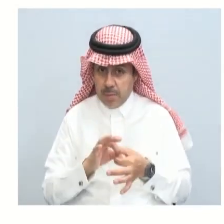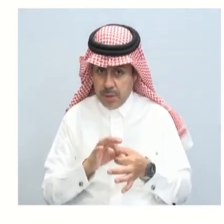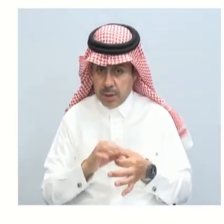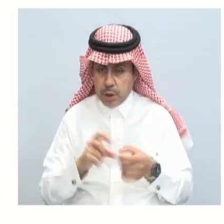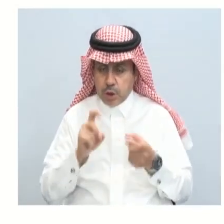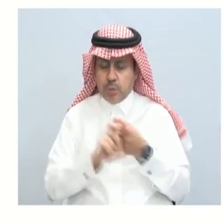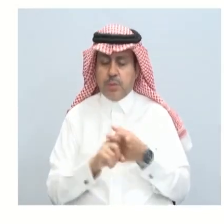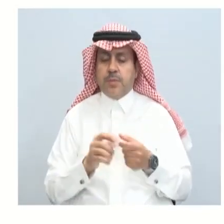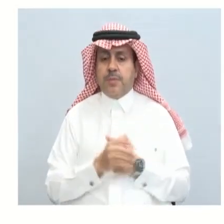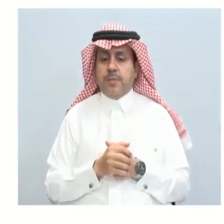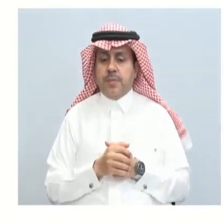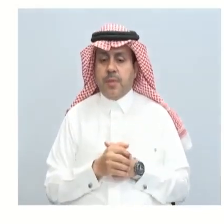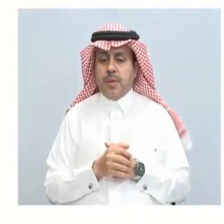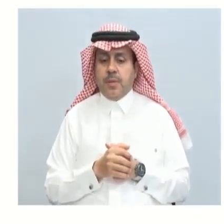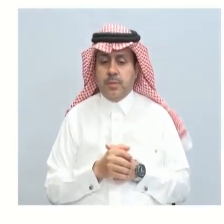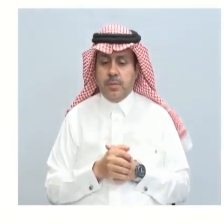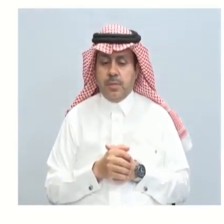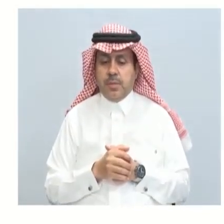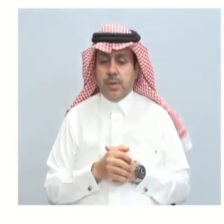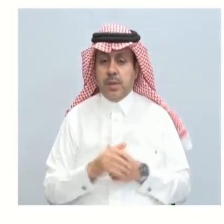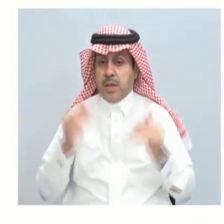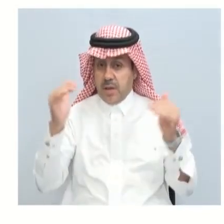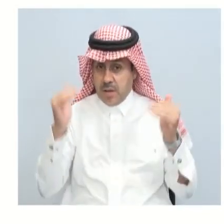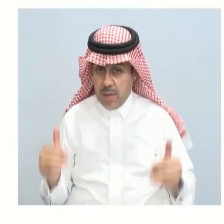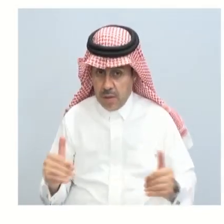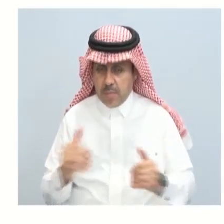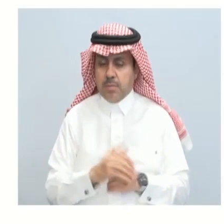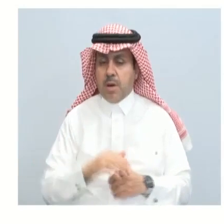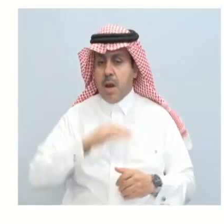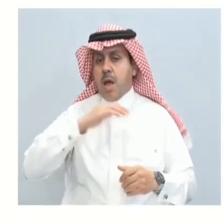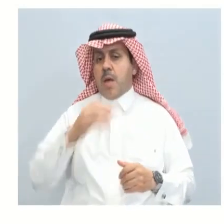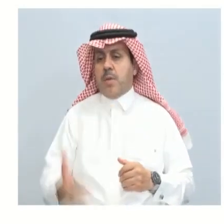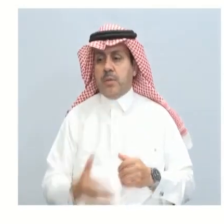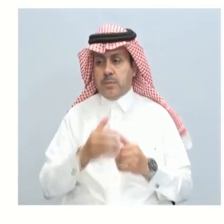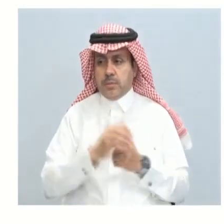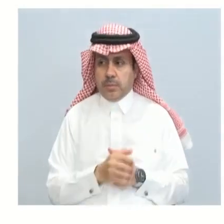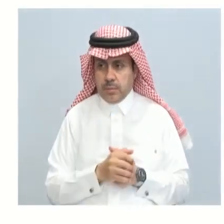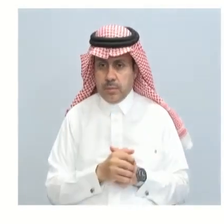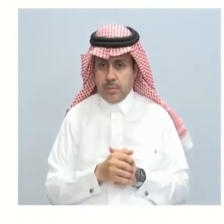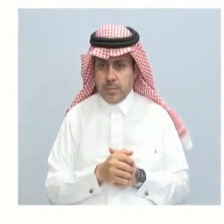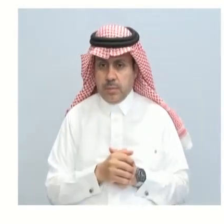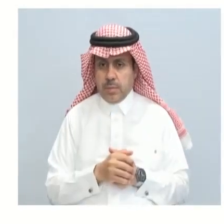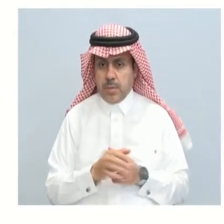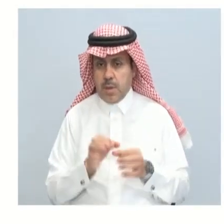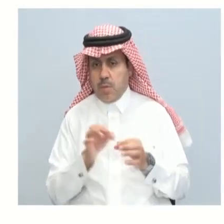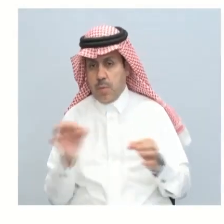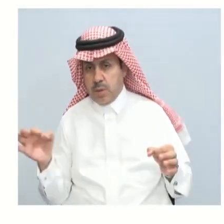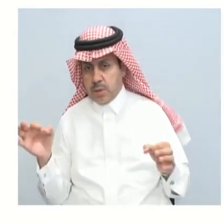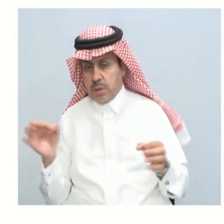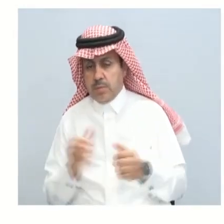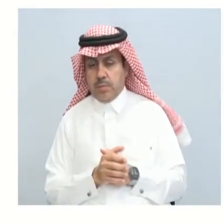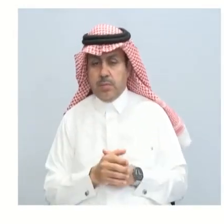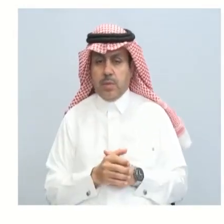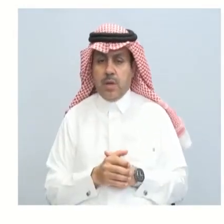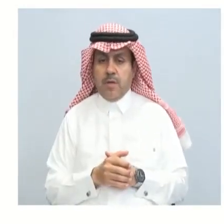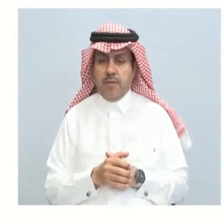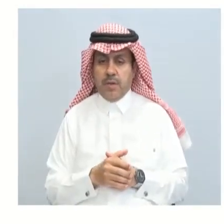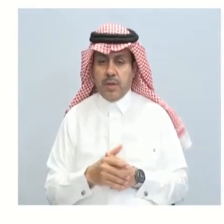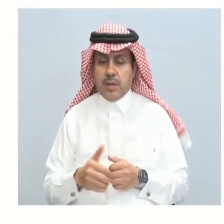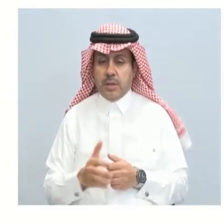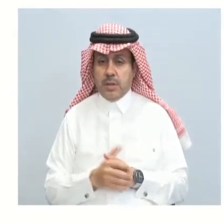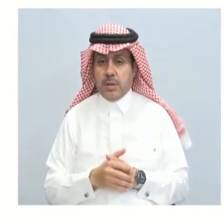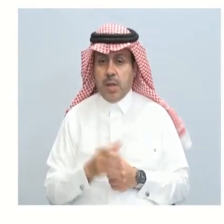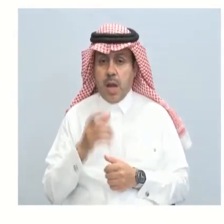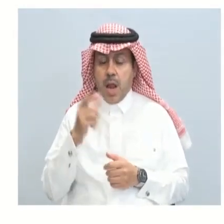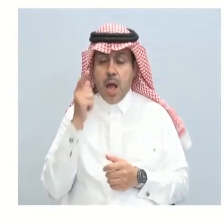الزوجين لكن ناتي الى تنظيم الحمل او تنظيم النسل المباعده بين فترات الحمل